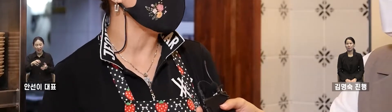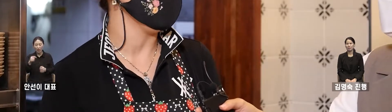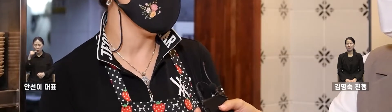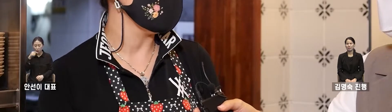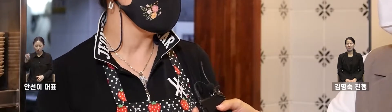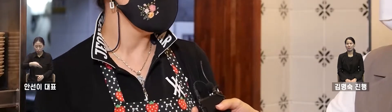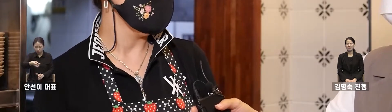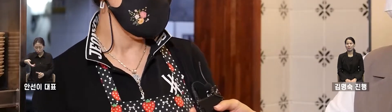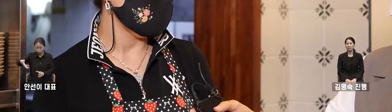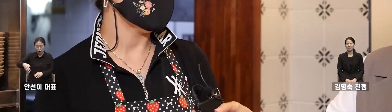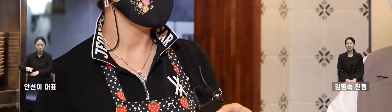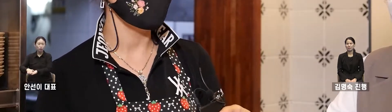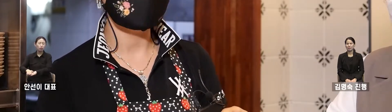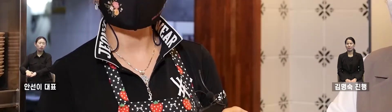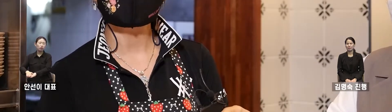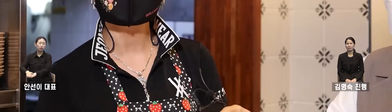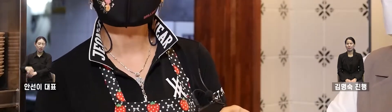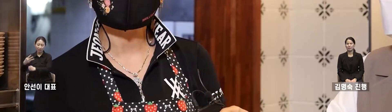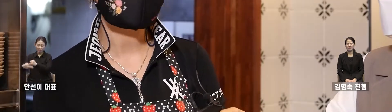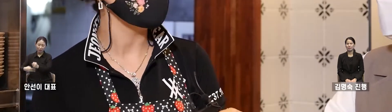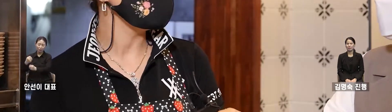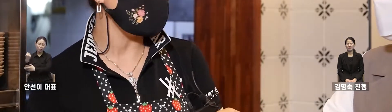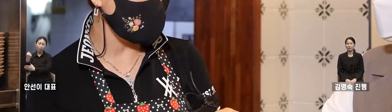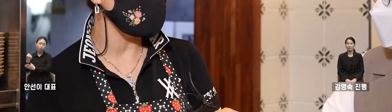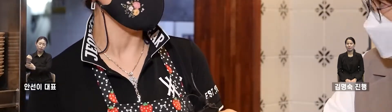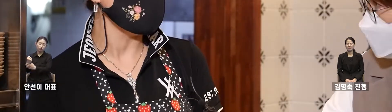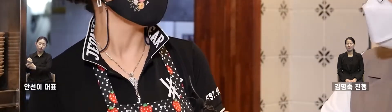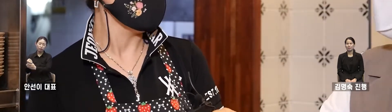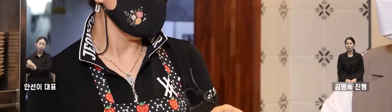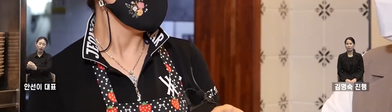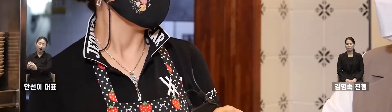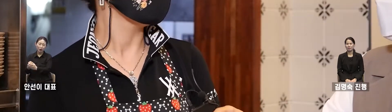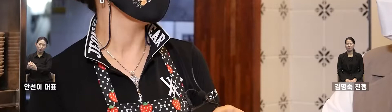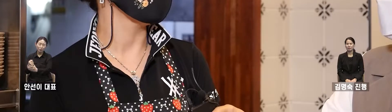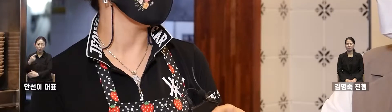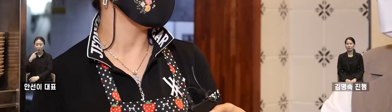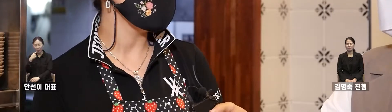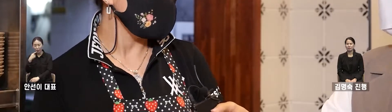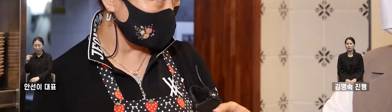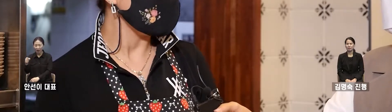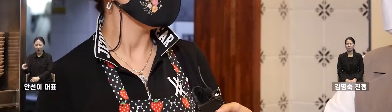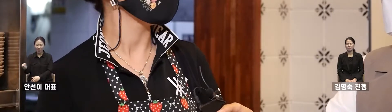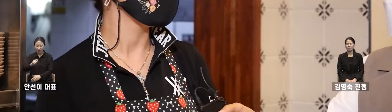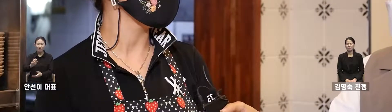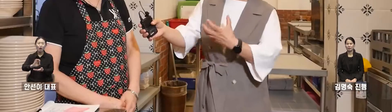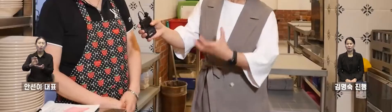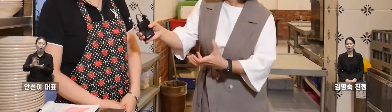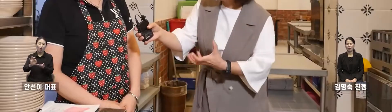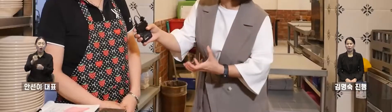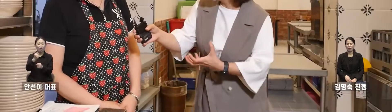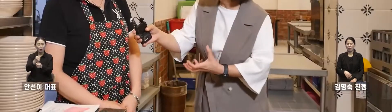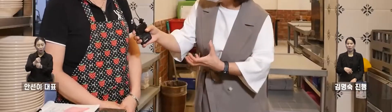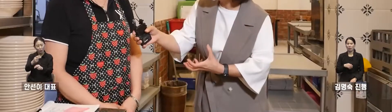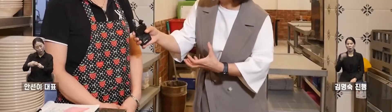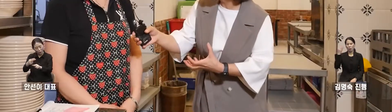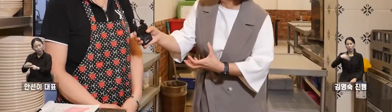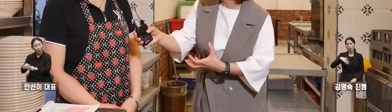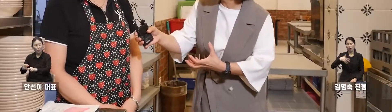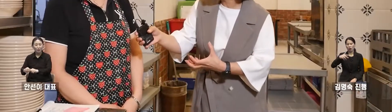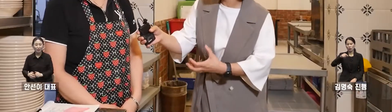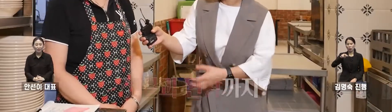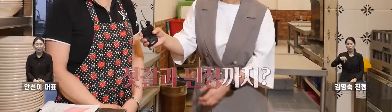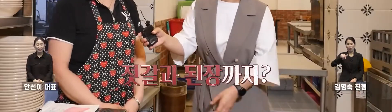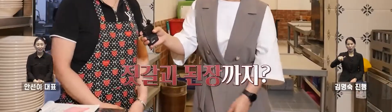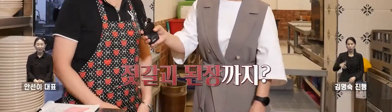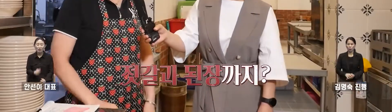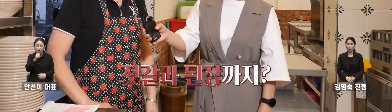담아요. 담아서 한 3년씩 숙성을 시켜가지고 예 그렇게 해서 이제 생으로 이렇게 해서 쓰고. 그 젓갈까지도 담으신다고요?